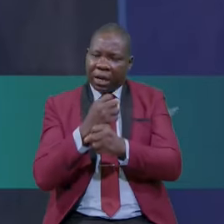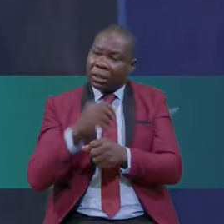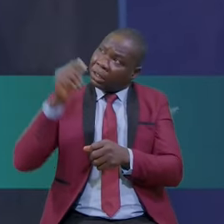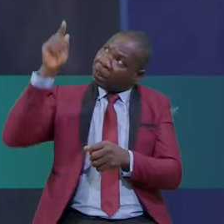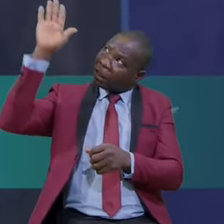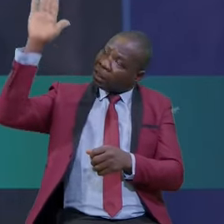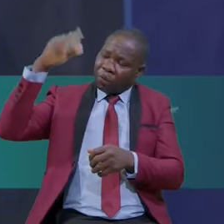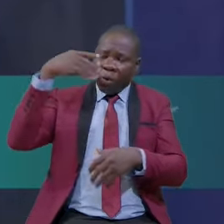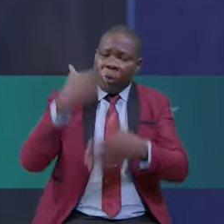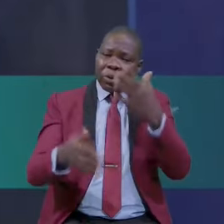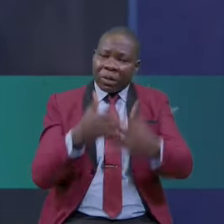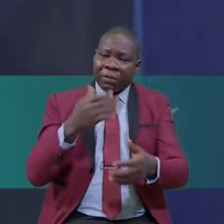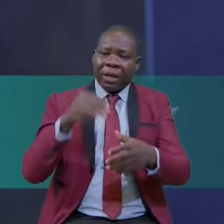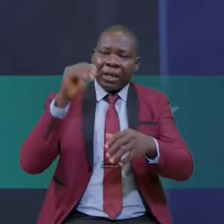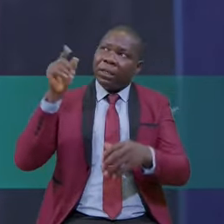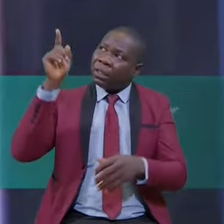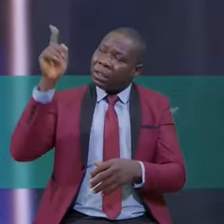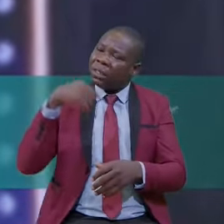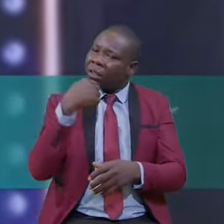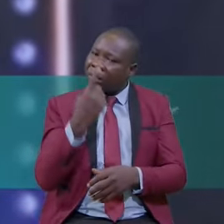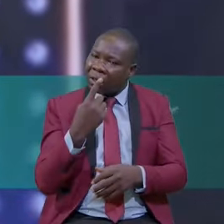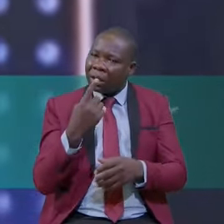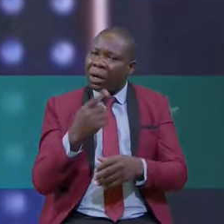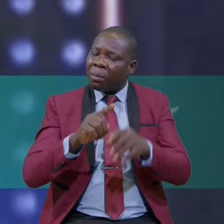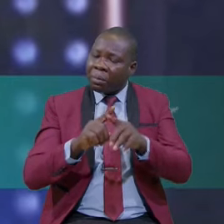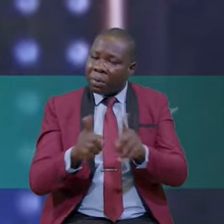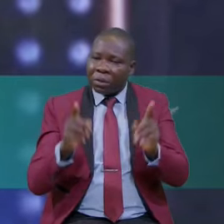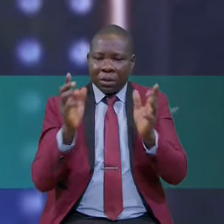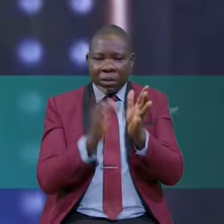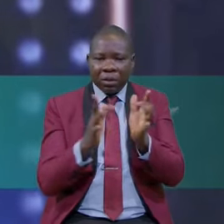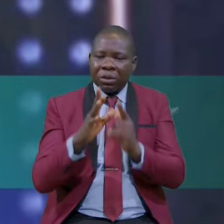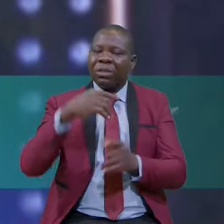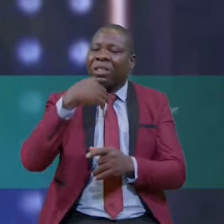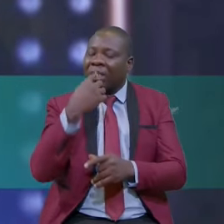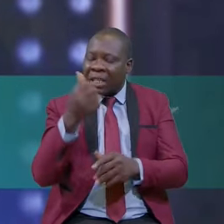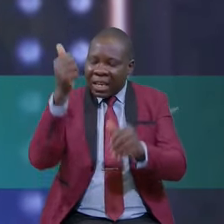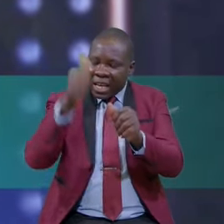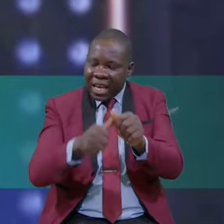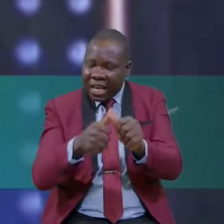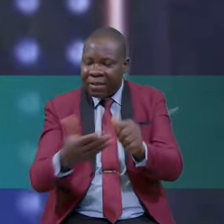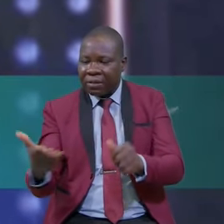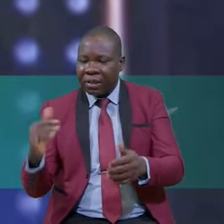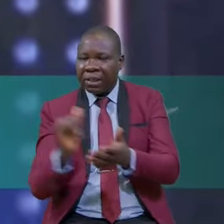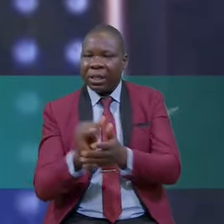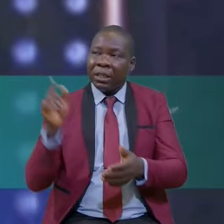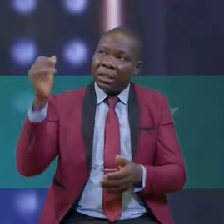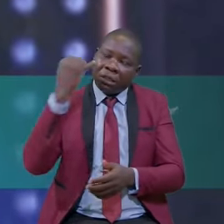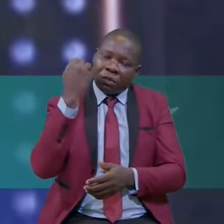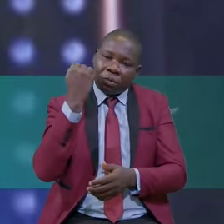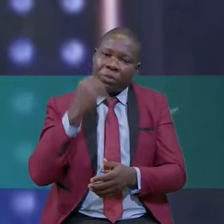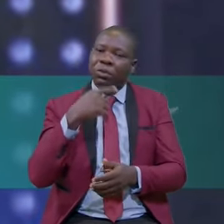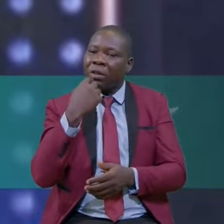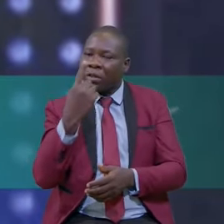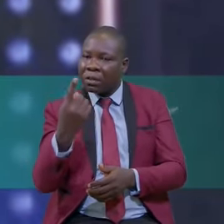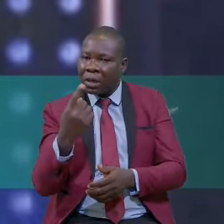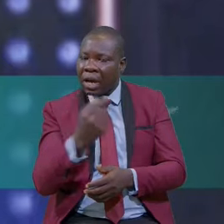il a dit tout ce qu'il devait dire. Et dès qu'il voulait partir, il dit, Père, je te remercie, je te rends grâce, j'ai